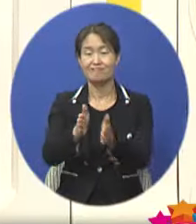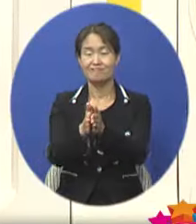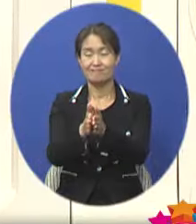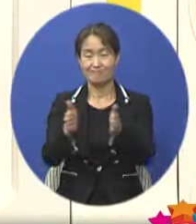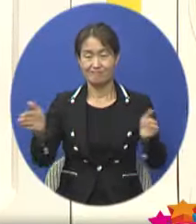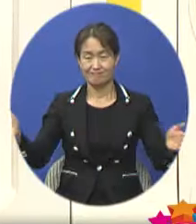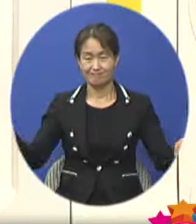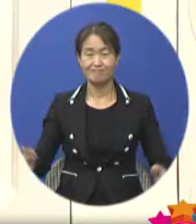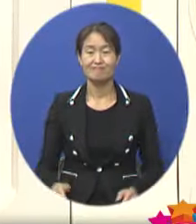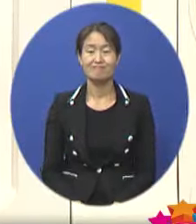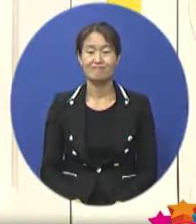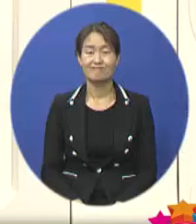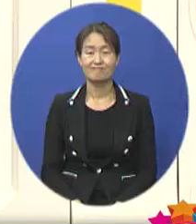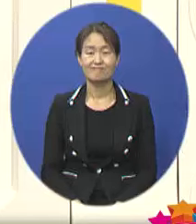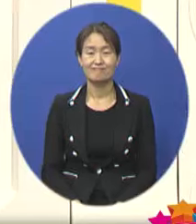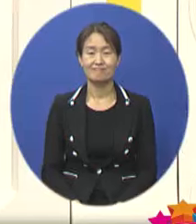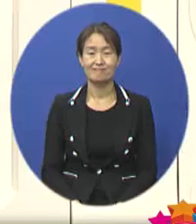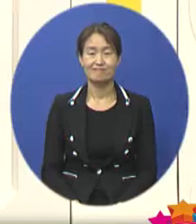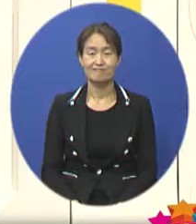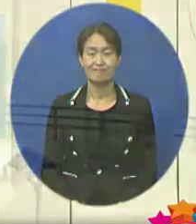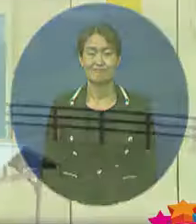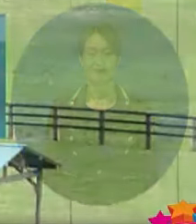음악 갑시다.